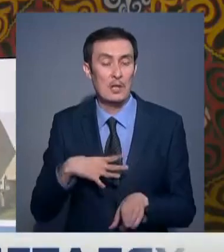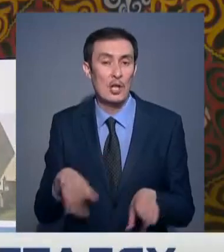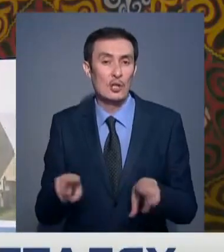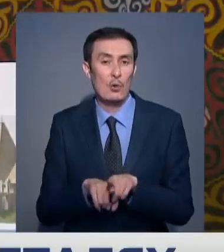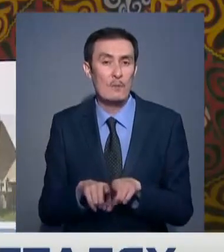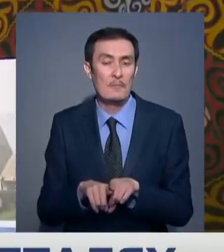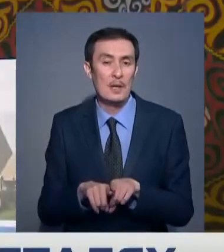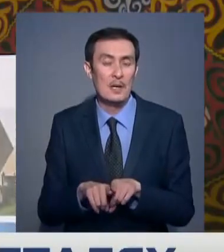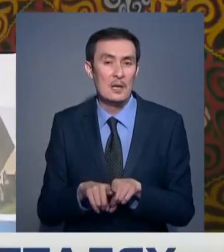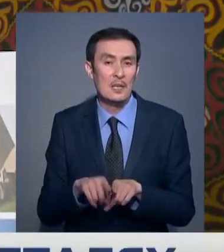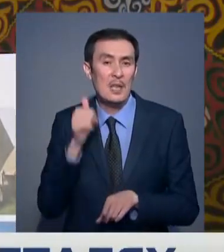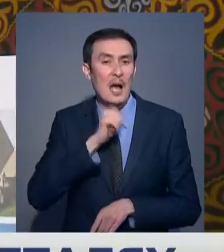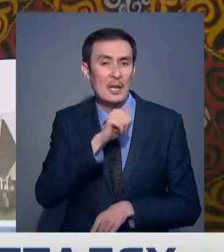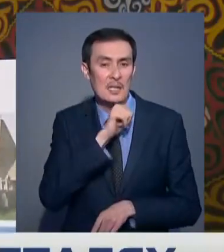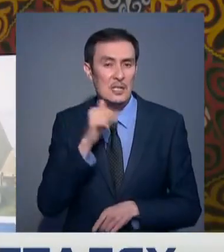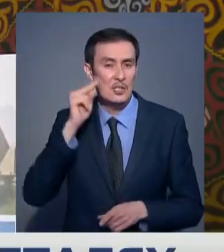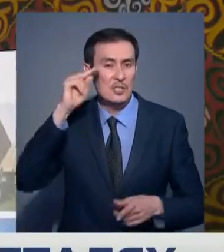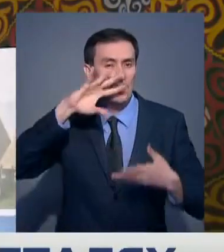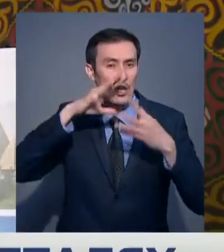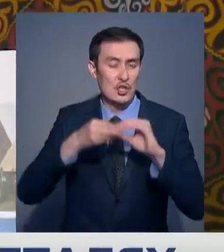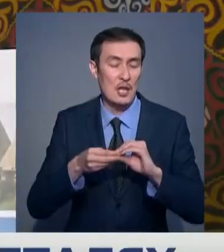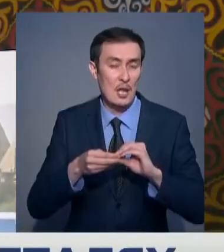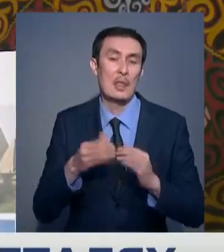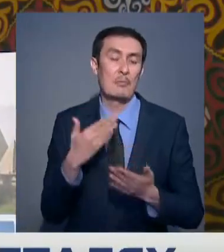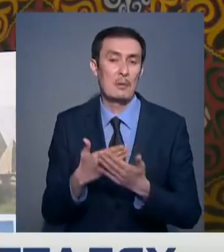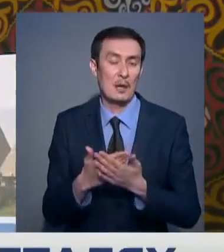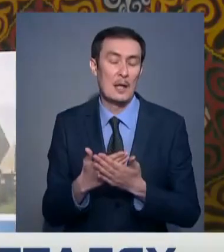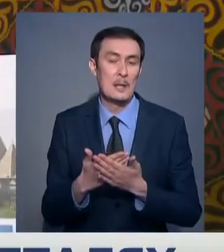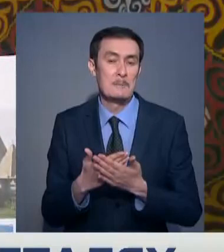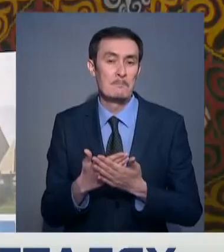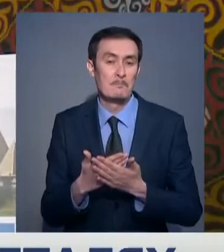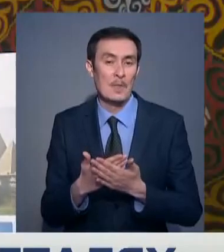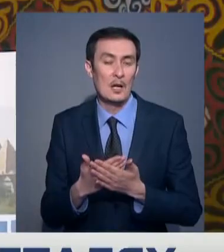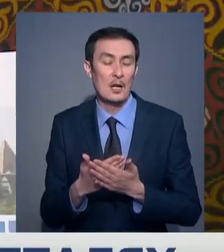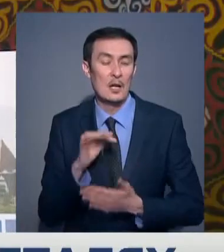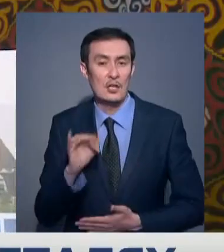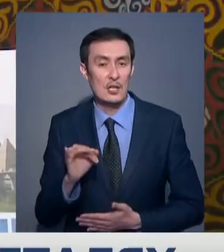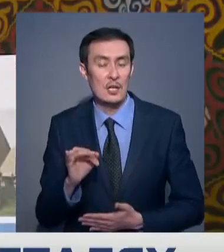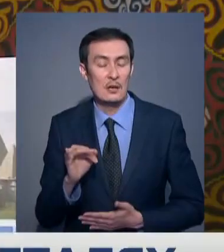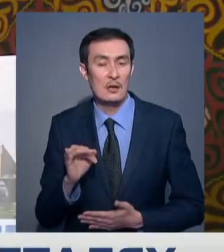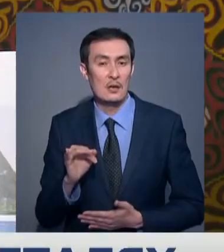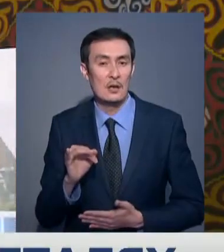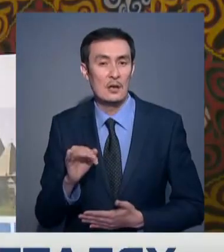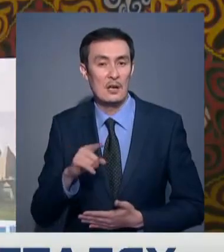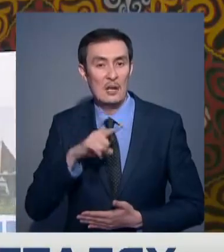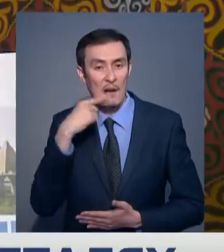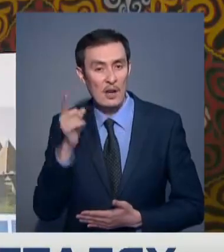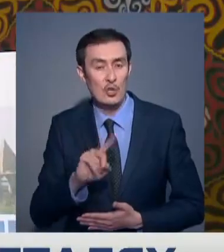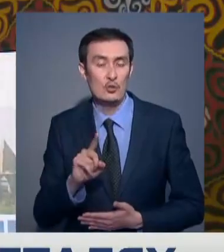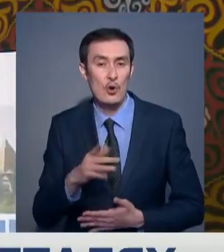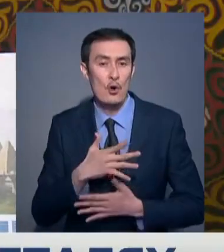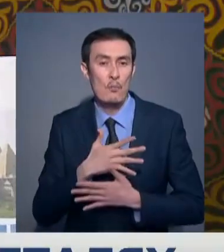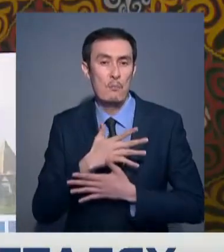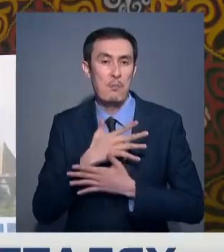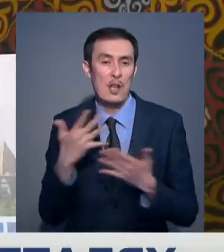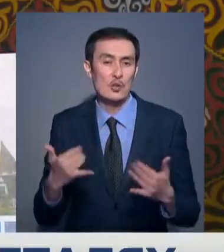сакральный этот смысл, да, значение этот, и считалось большим